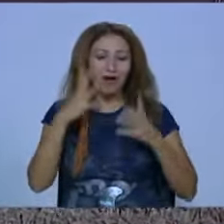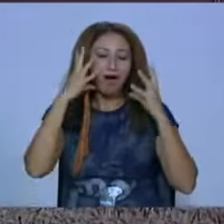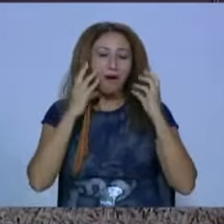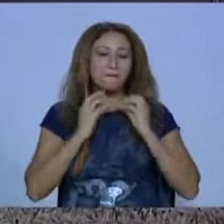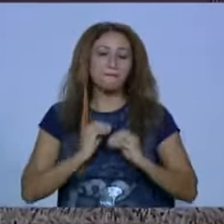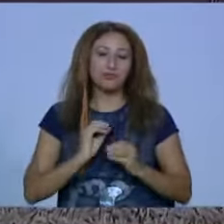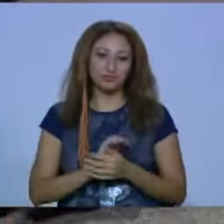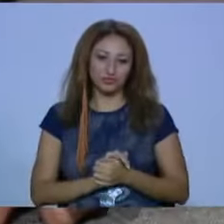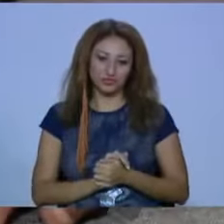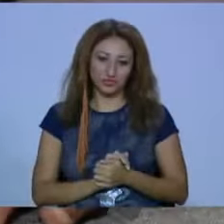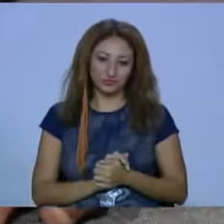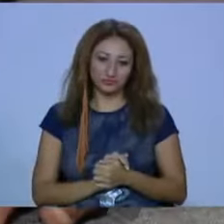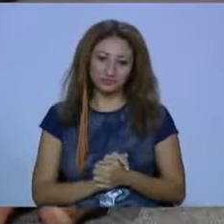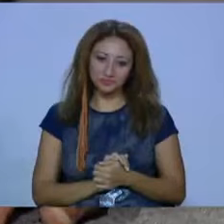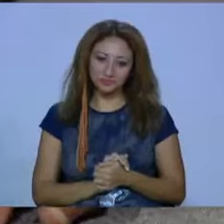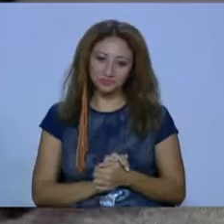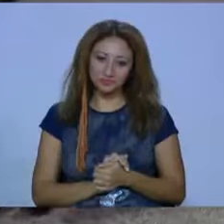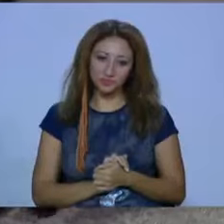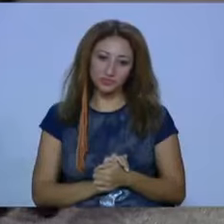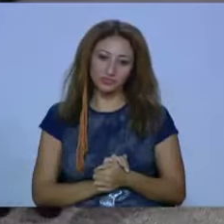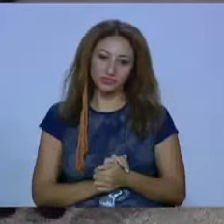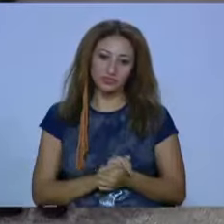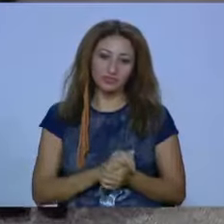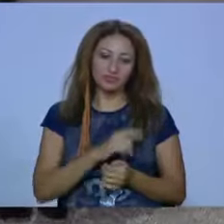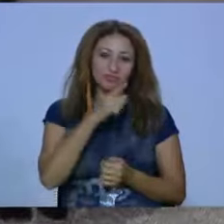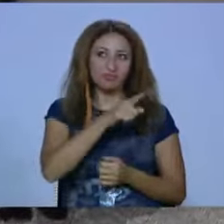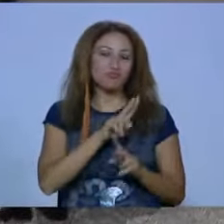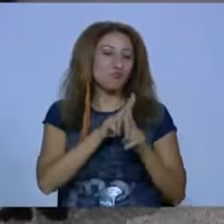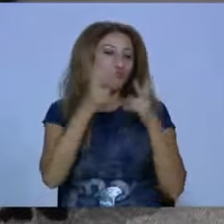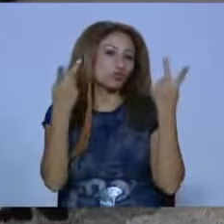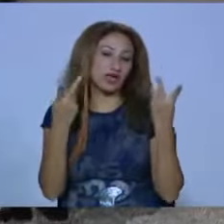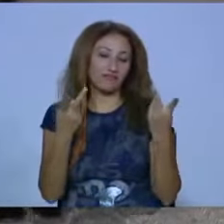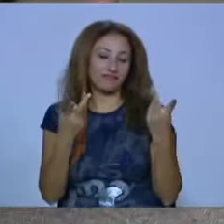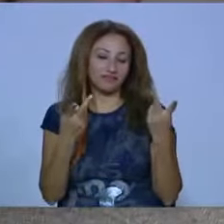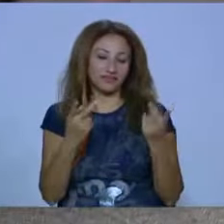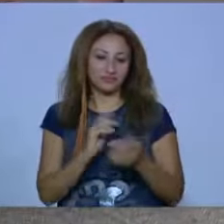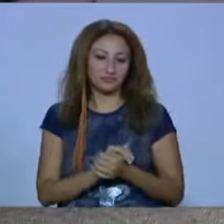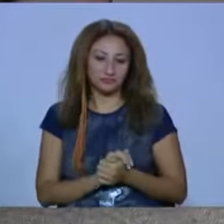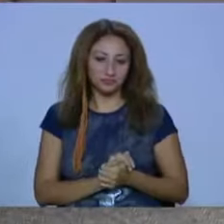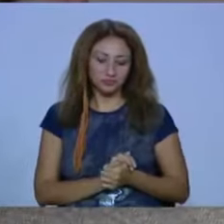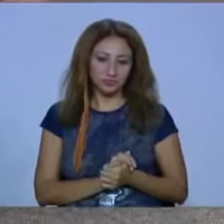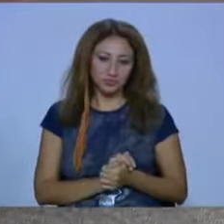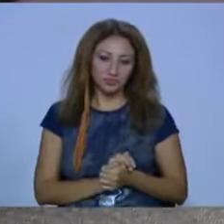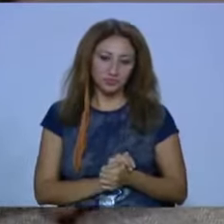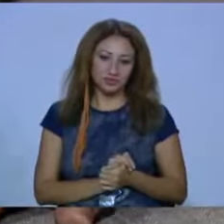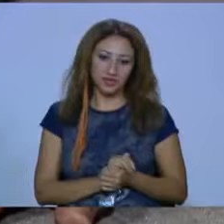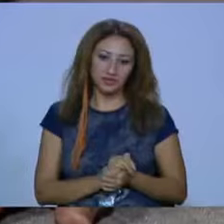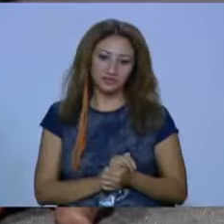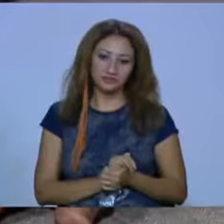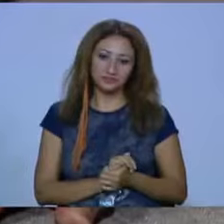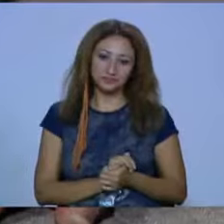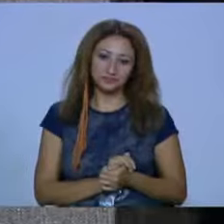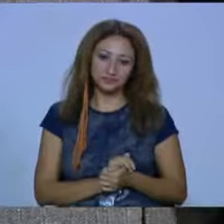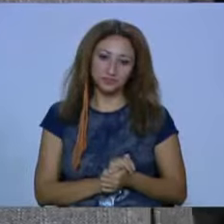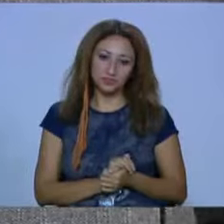علاء وقعت عليه. وده كان غريب جدا، وانا في وقت ما كان بيحصل ده انا ما كنتش